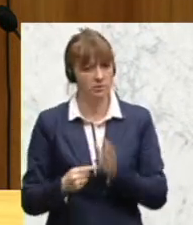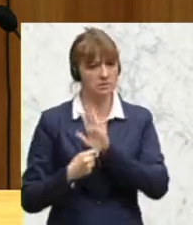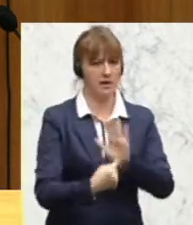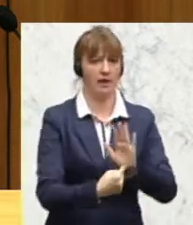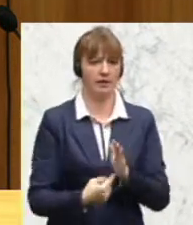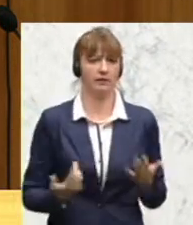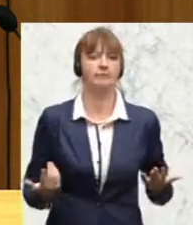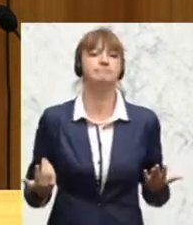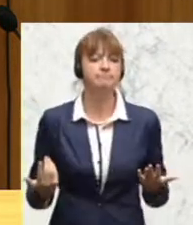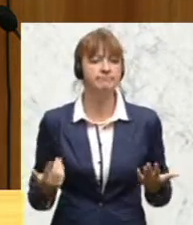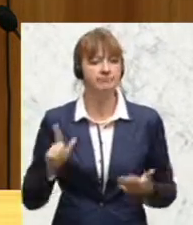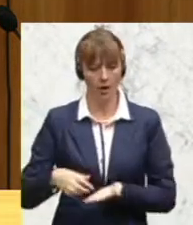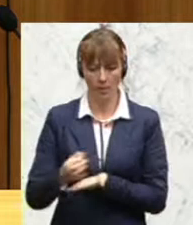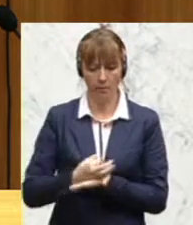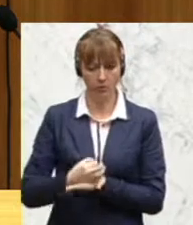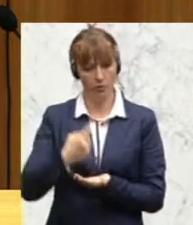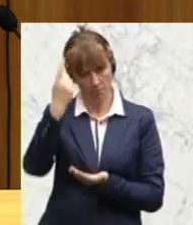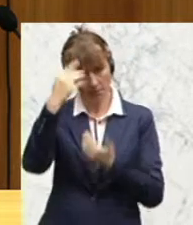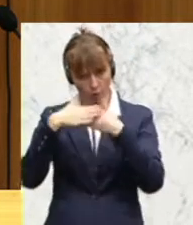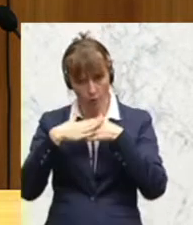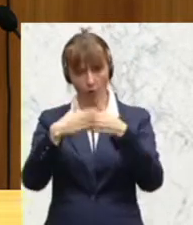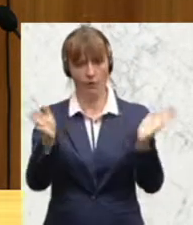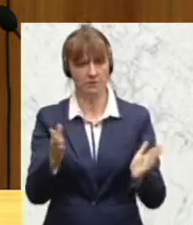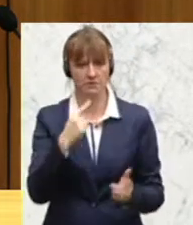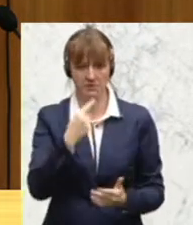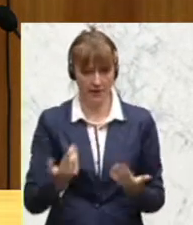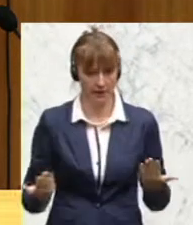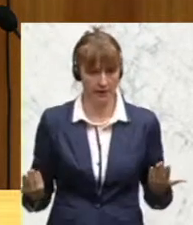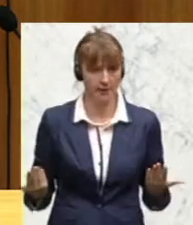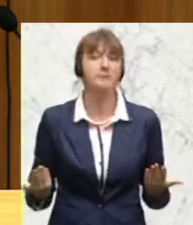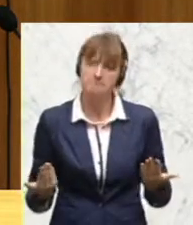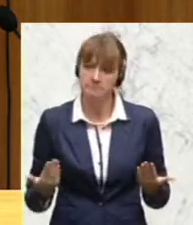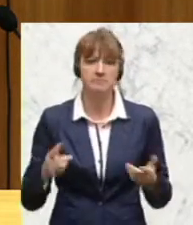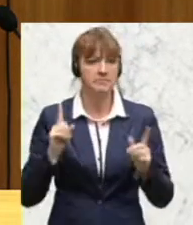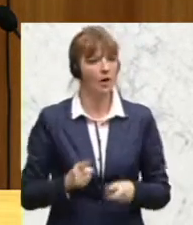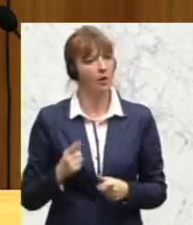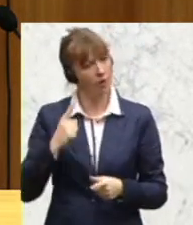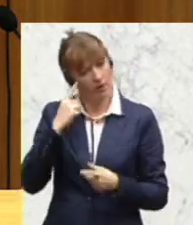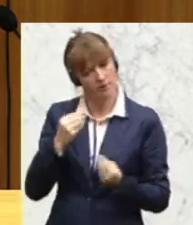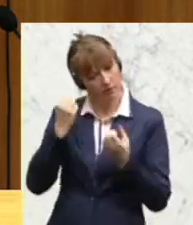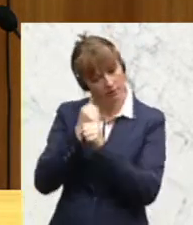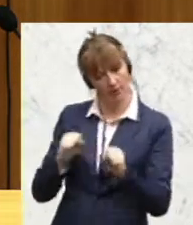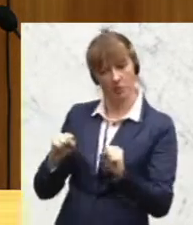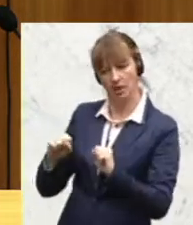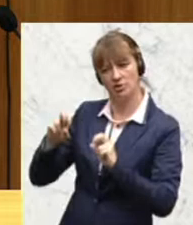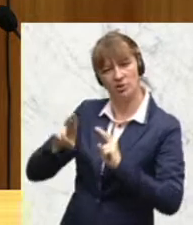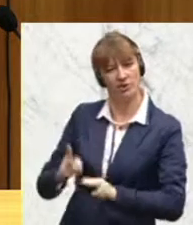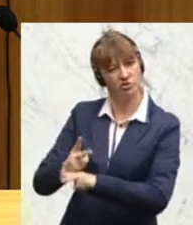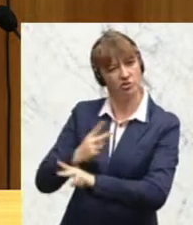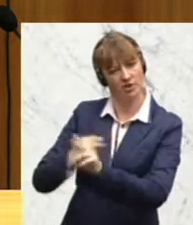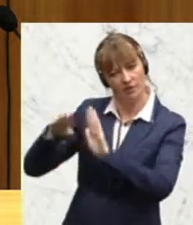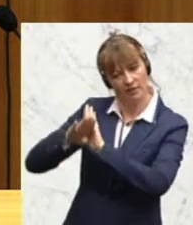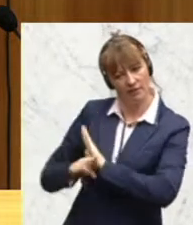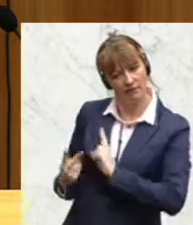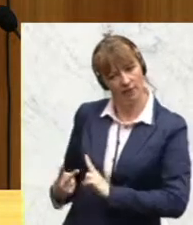mutig zu sein und Position zu beziehen und vor allem den demokratischen und rechtsstaatlichen Werte